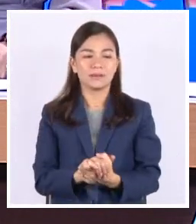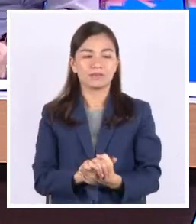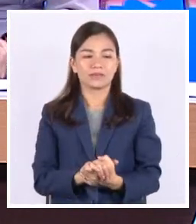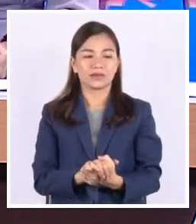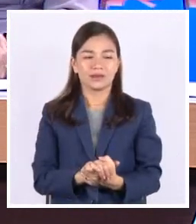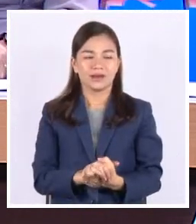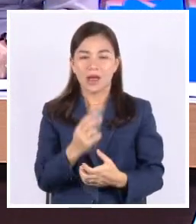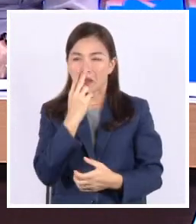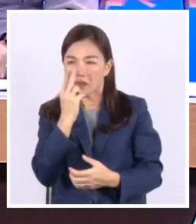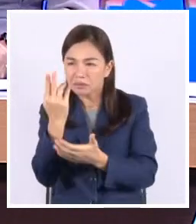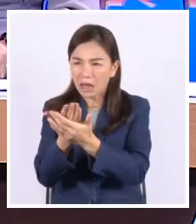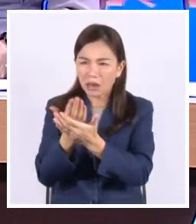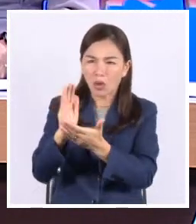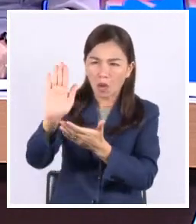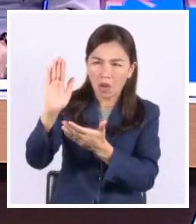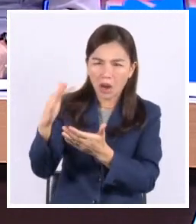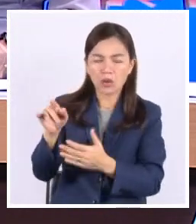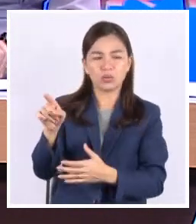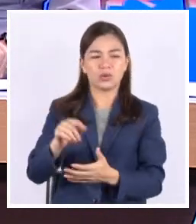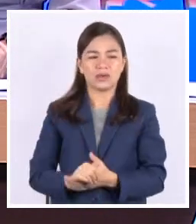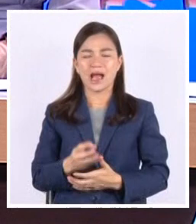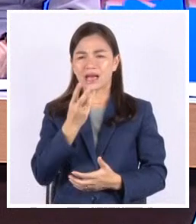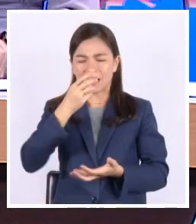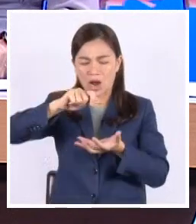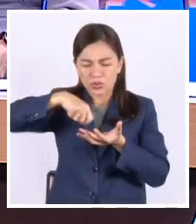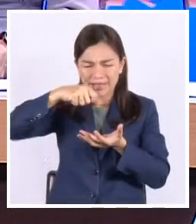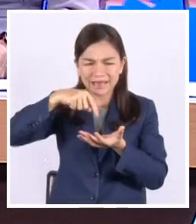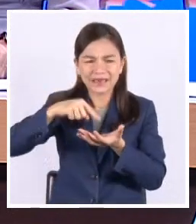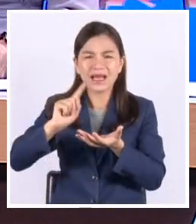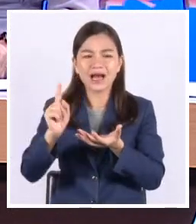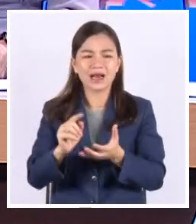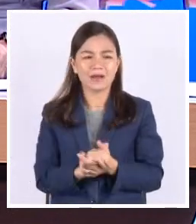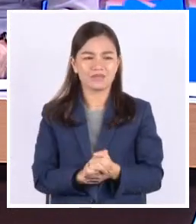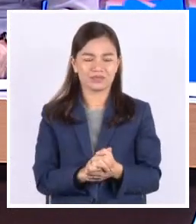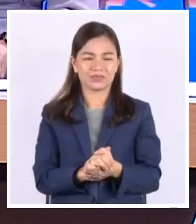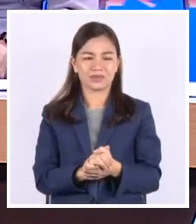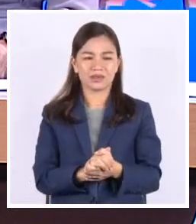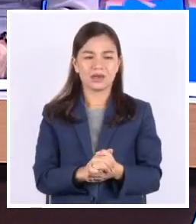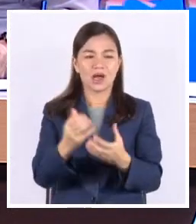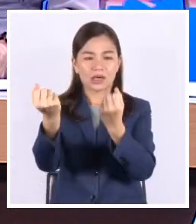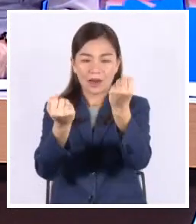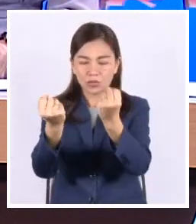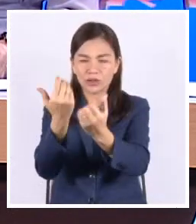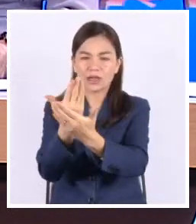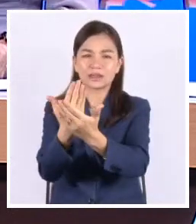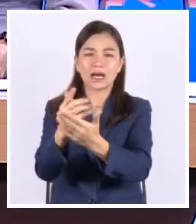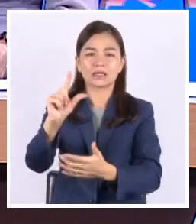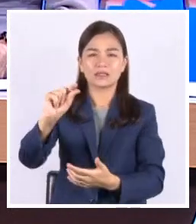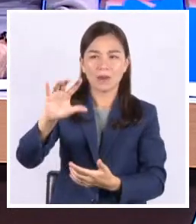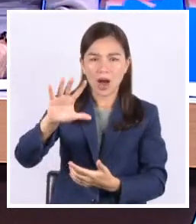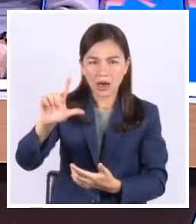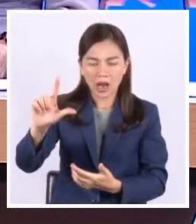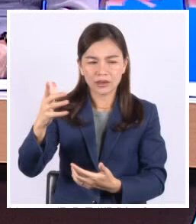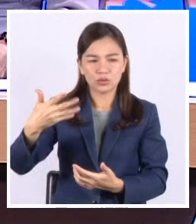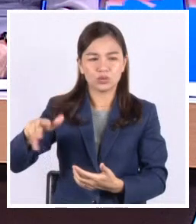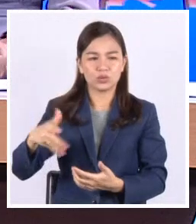าะ เขากินข้าวกับอะไรกันดูนะ คนขับรถเท่าไหร่อย่างงี้นะ ขับรถราคา25ล้านเออน ะ เ